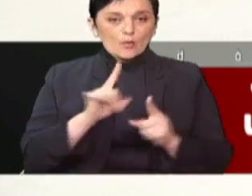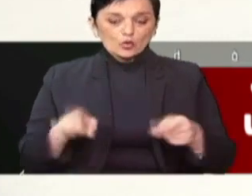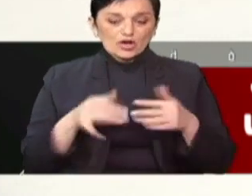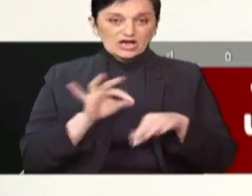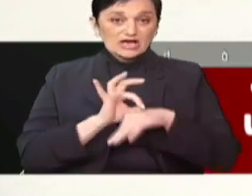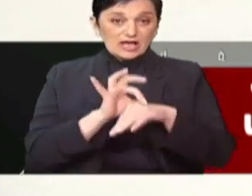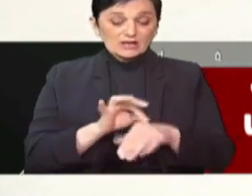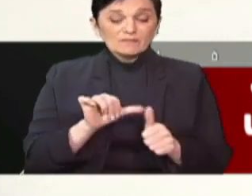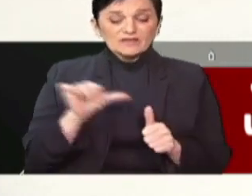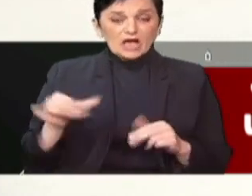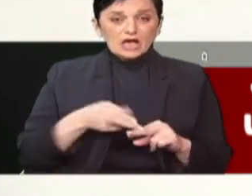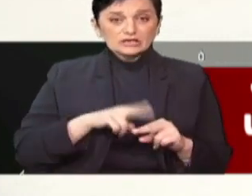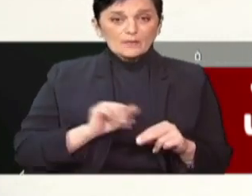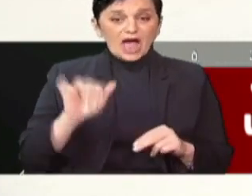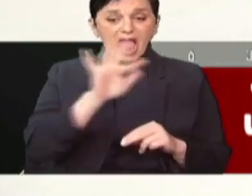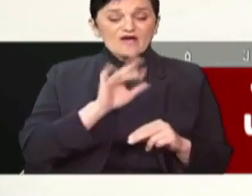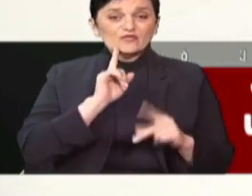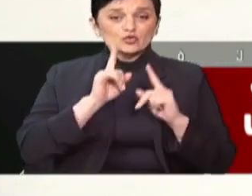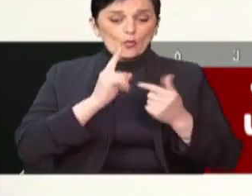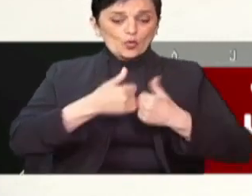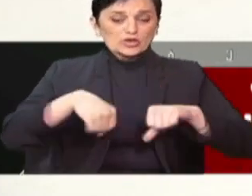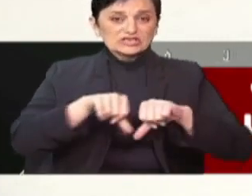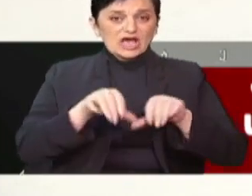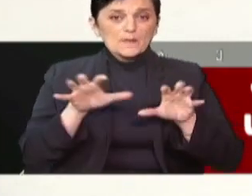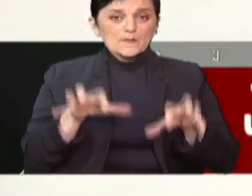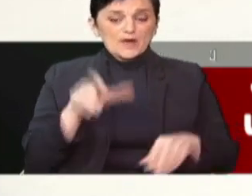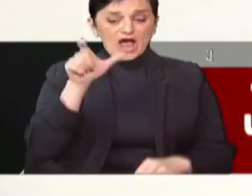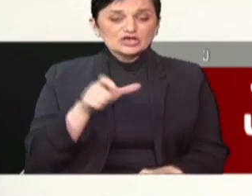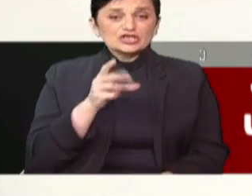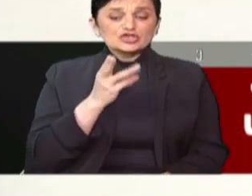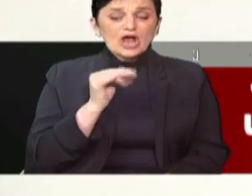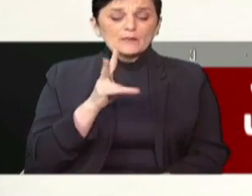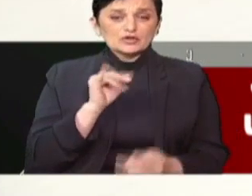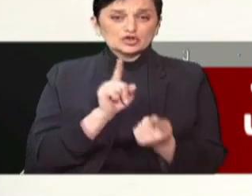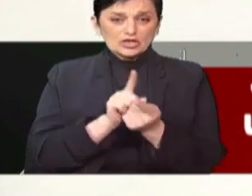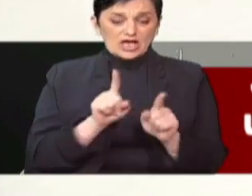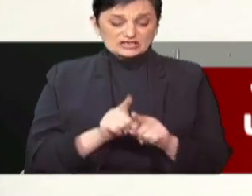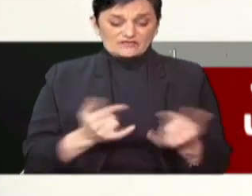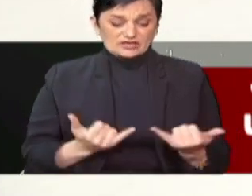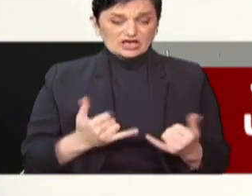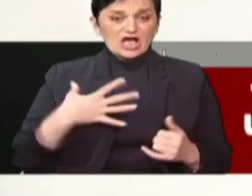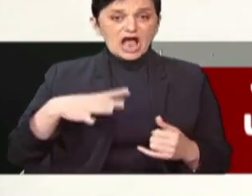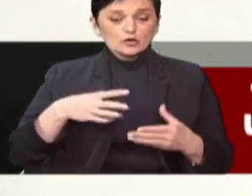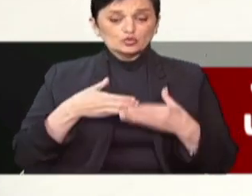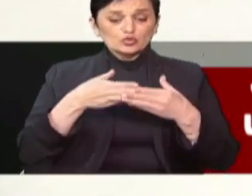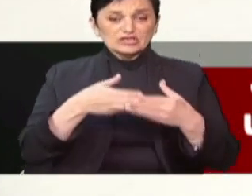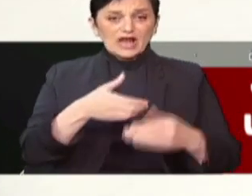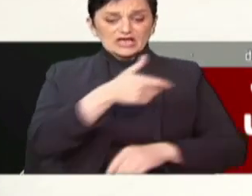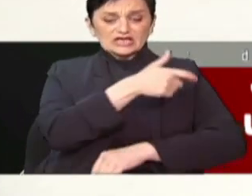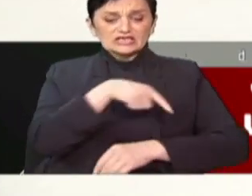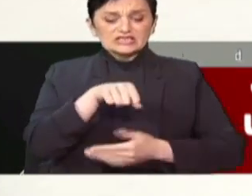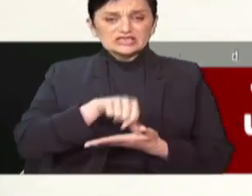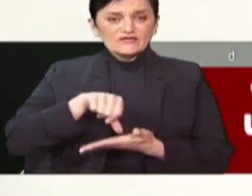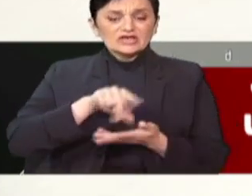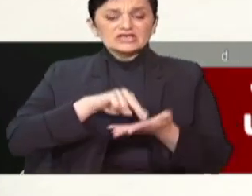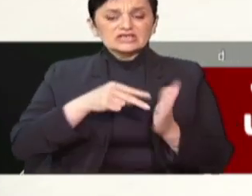და გატარება. გარდა ამისა, ევროპული საბჭოში პრეზიდენტ შარლ მიშელთან შეხვედრისა, ასევე დღეს ქართული დელეგაციის წევრებს დაგეგმილი